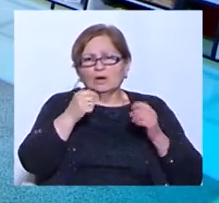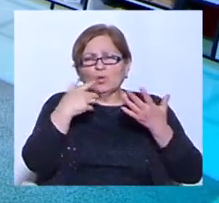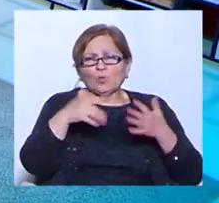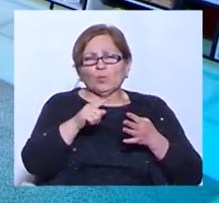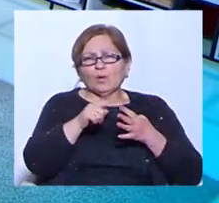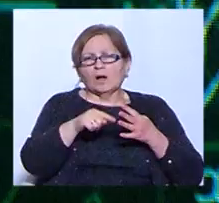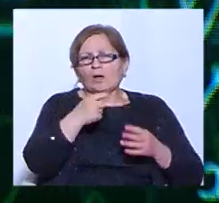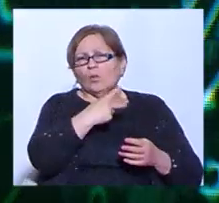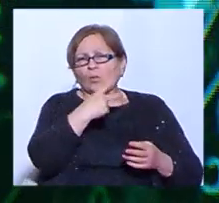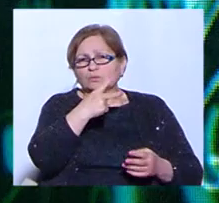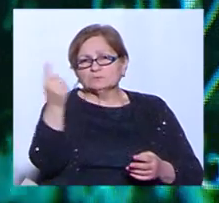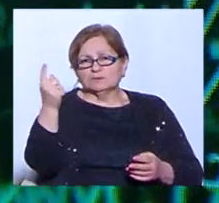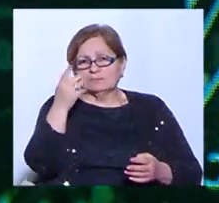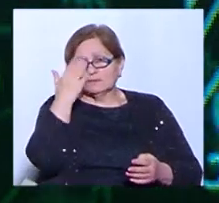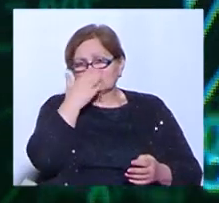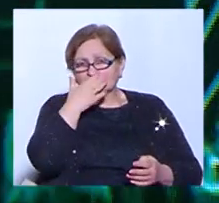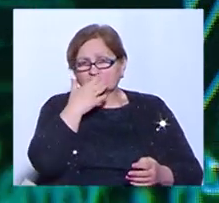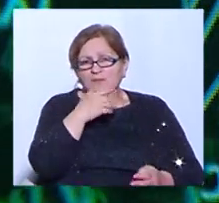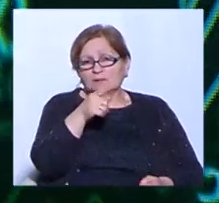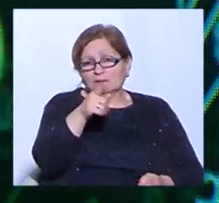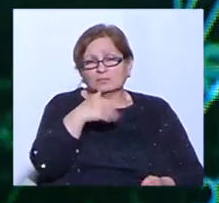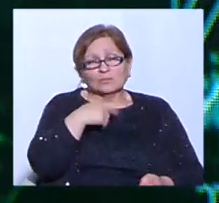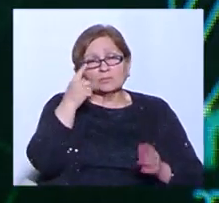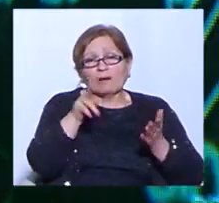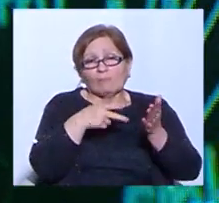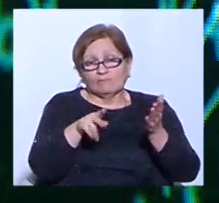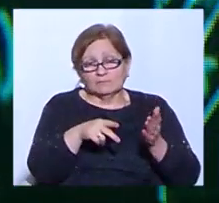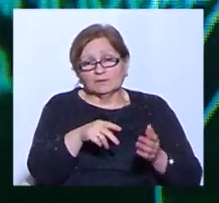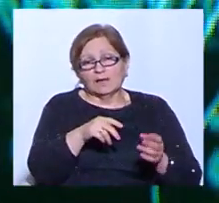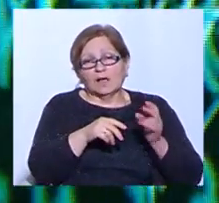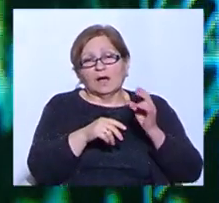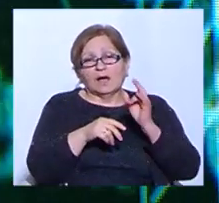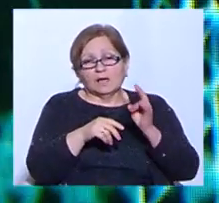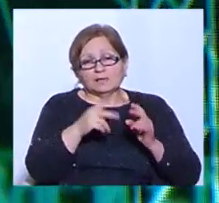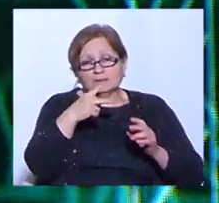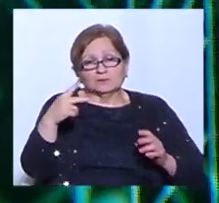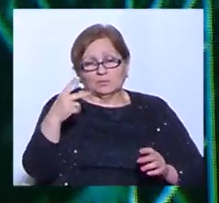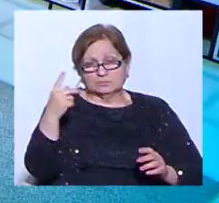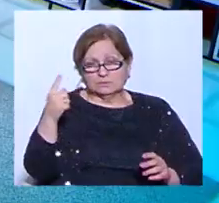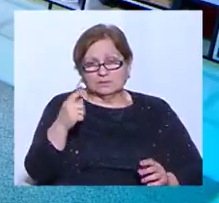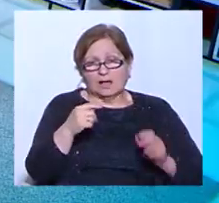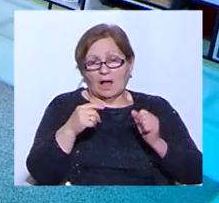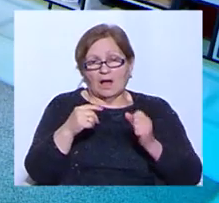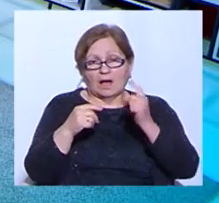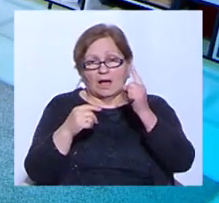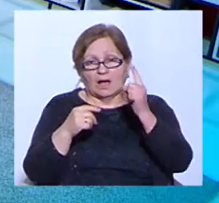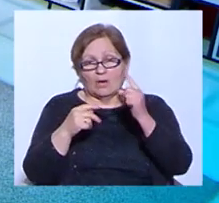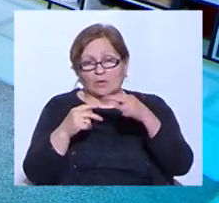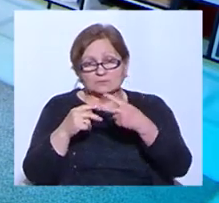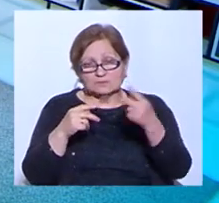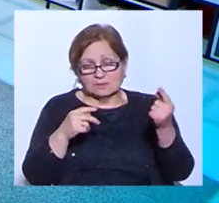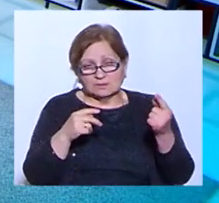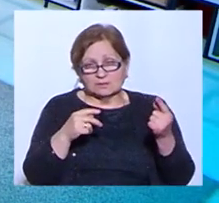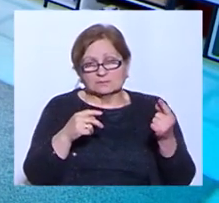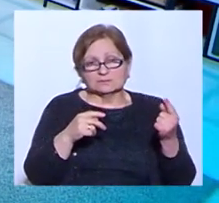21-ე გაკვეთილი ნიშნავს, რომ n-ი არის 21. ესე იგი, A21 უდრის A1-ს და